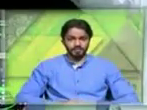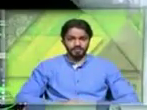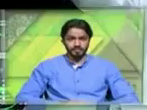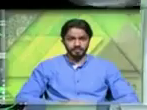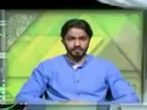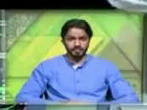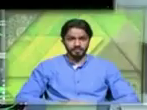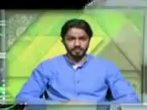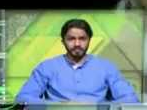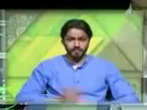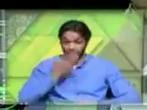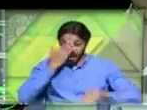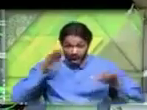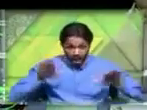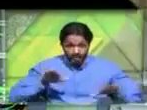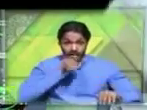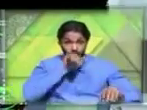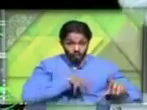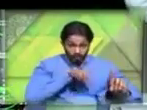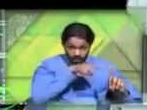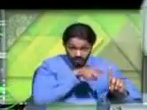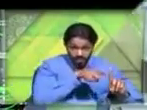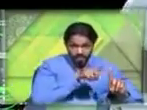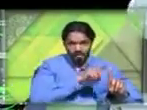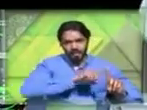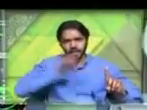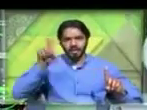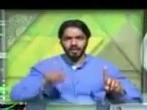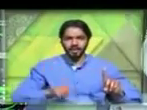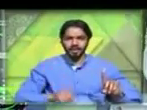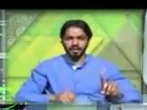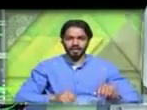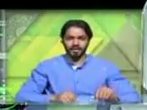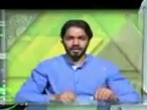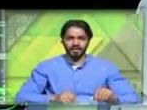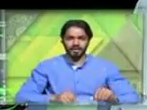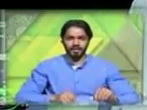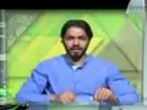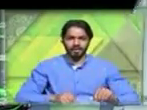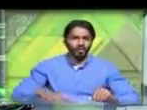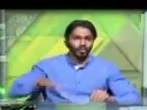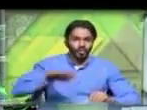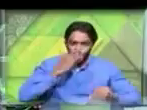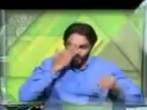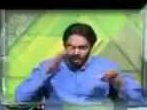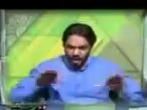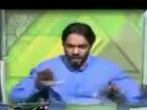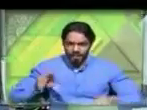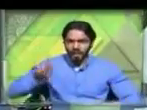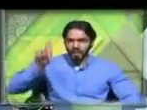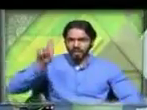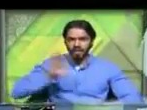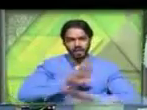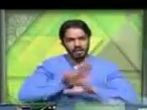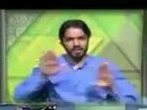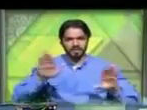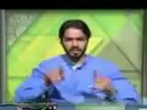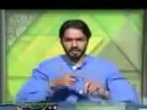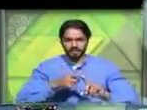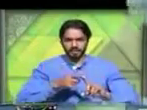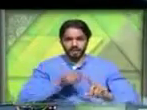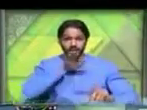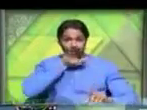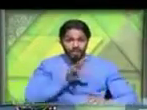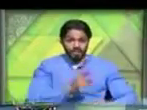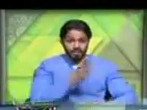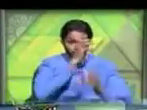رحماته. آمين. لا نقدس أحدا. نعم. ولا نقول بالعصمة إلا لحبيب قلوبنا المصطفى فقط، الله عليه وسلم. لا نقول